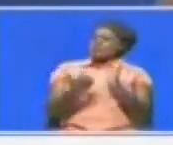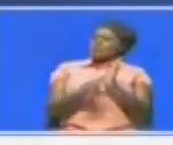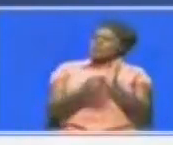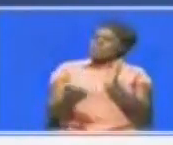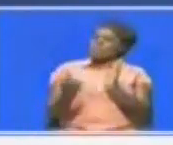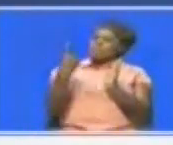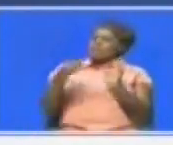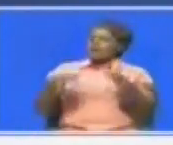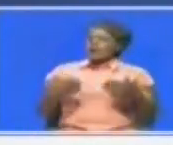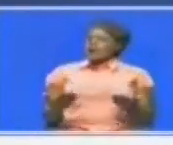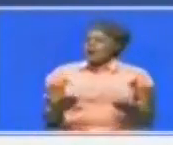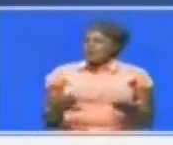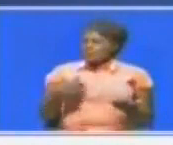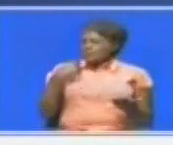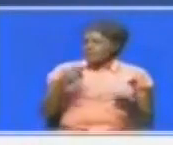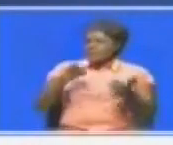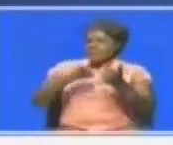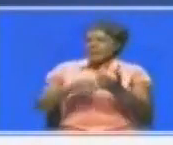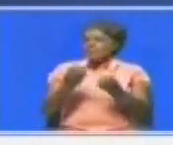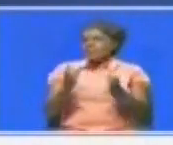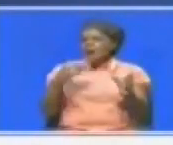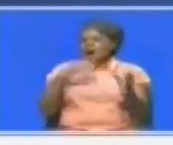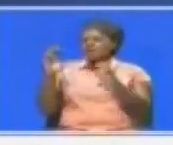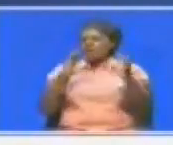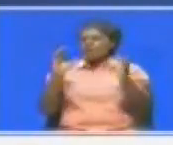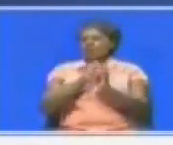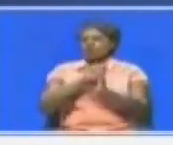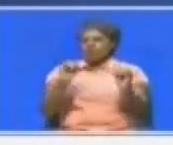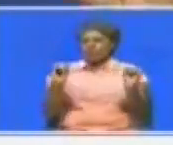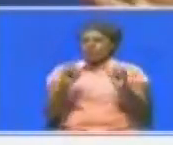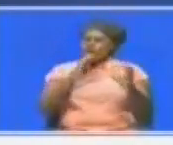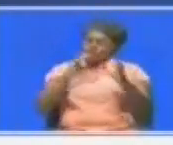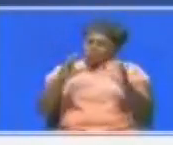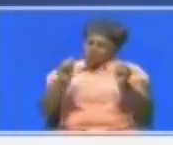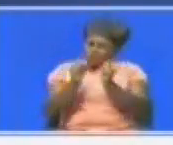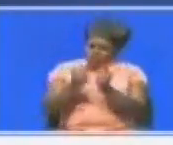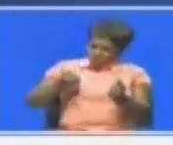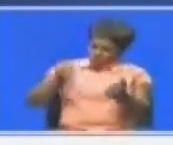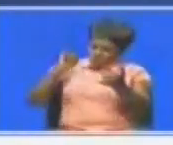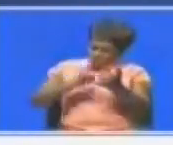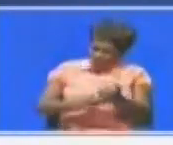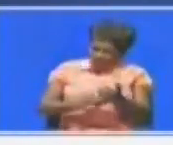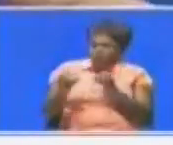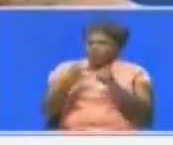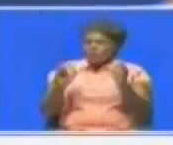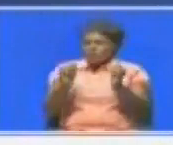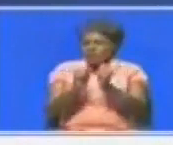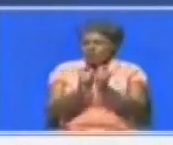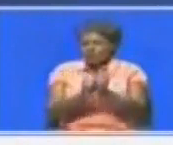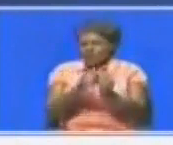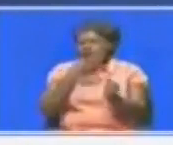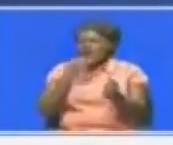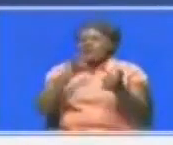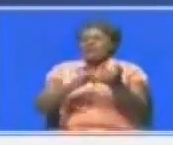imeanza vipi, imetokea wapi? Vile nimesema ndoa nyingi hazina communication. Communicate with your wife, communicate with your husband. Ndio mjue shida kwa